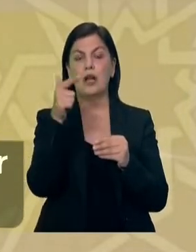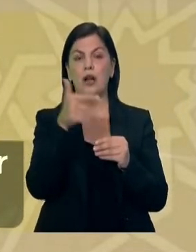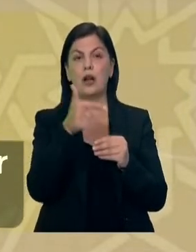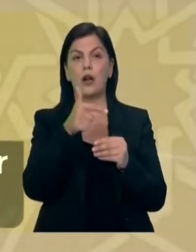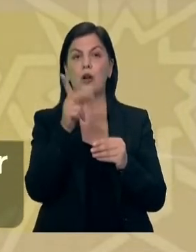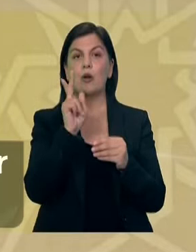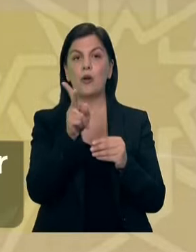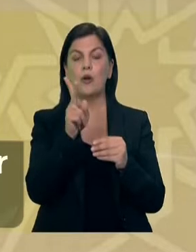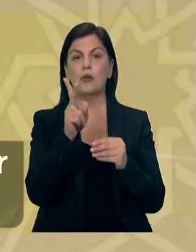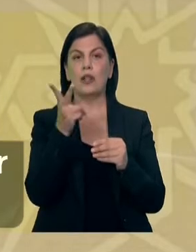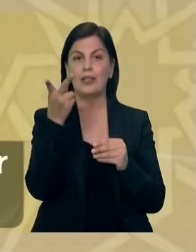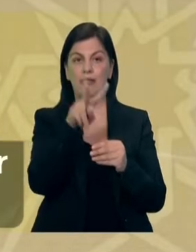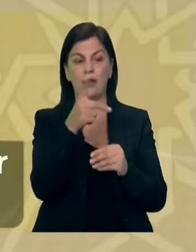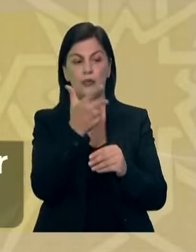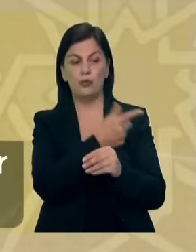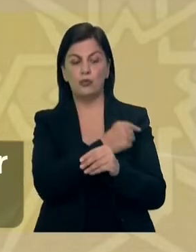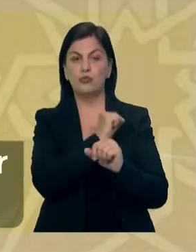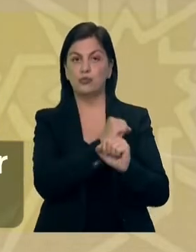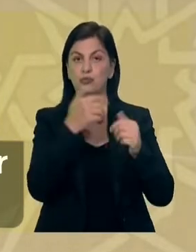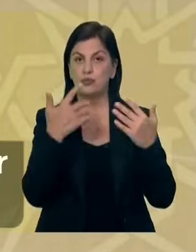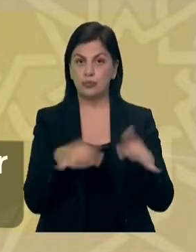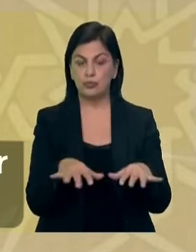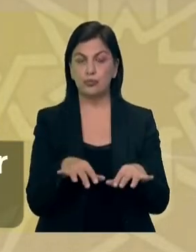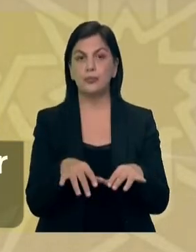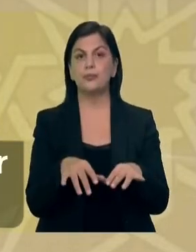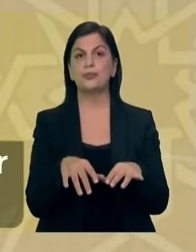vətəndaşlar hansı ki iki peyvənd artıq alıblar, onlara